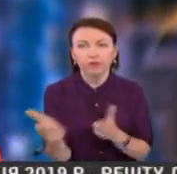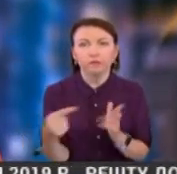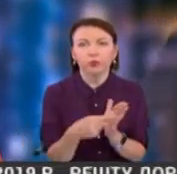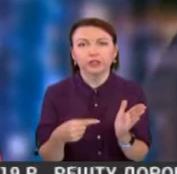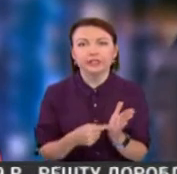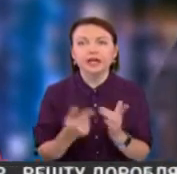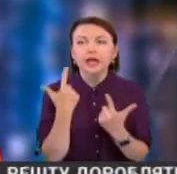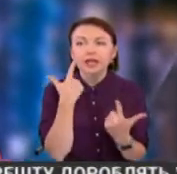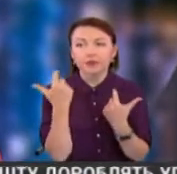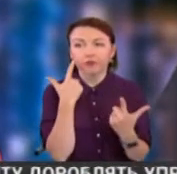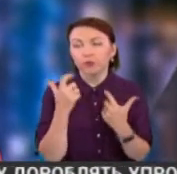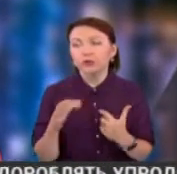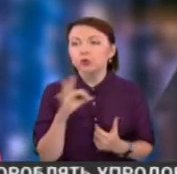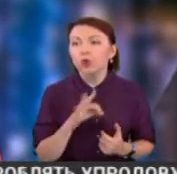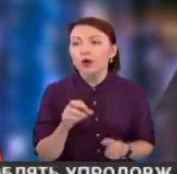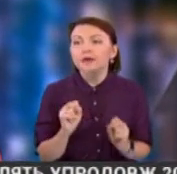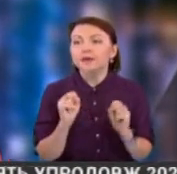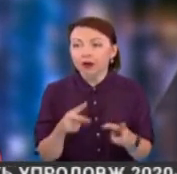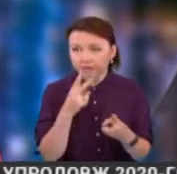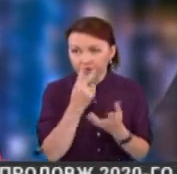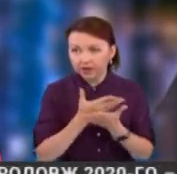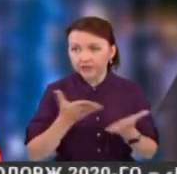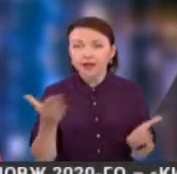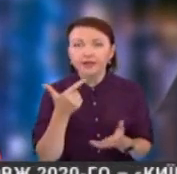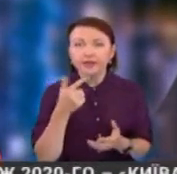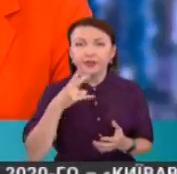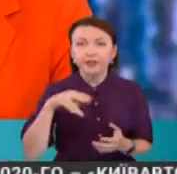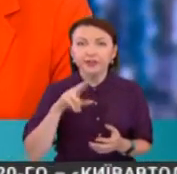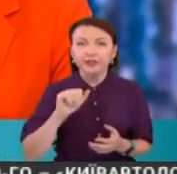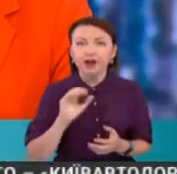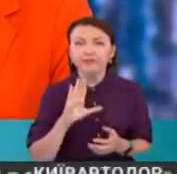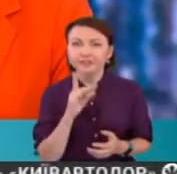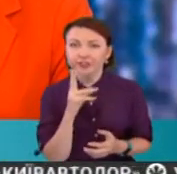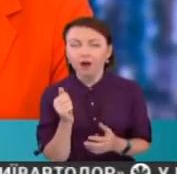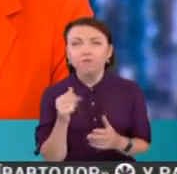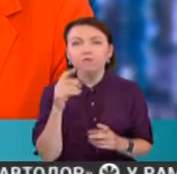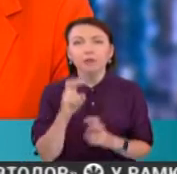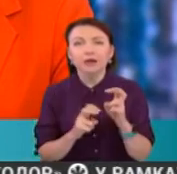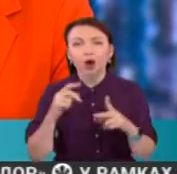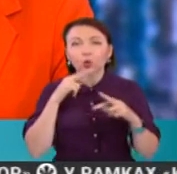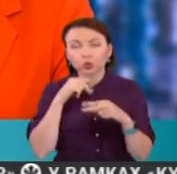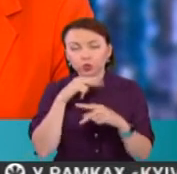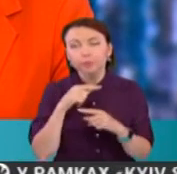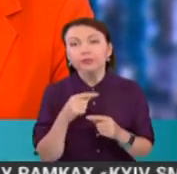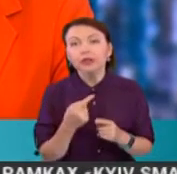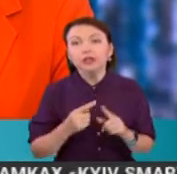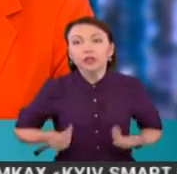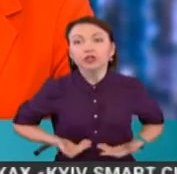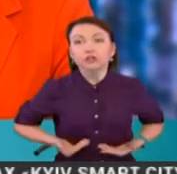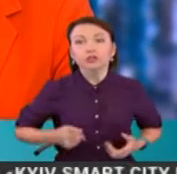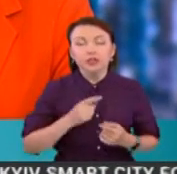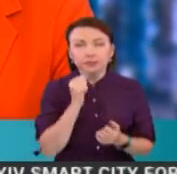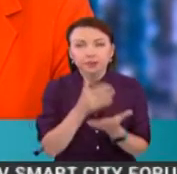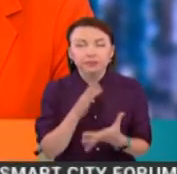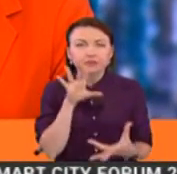нами інформацією стосовно того, як виглядає зараз Гнідавська фабрика отрути. Арман Лазарян з нами наживо, прямим